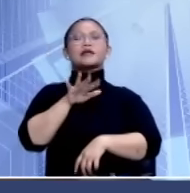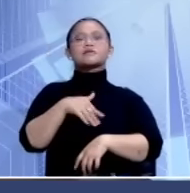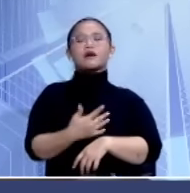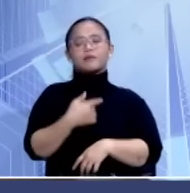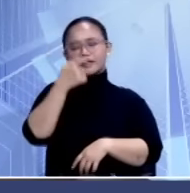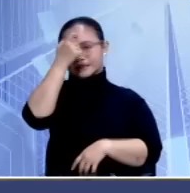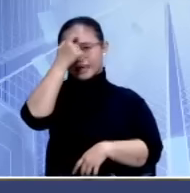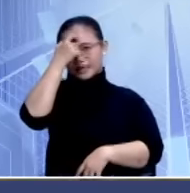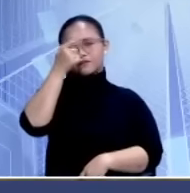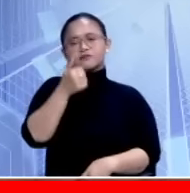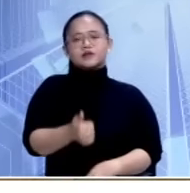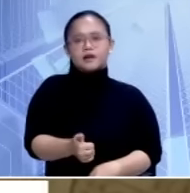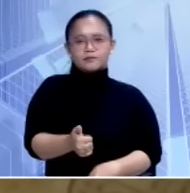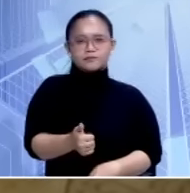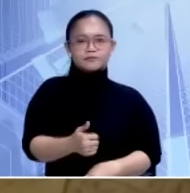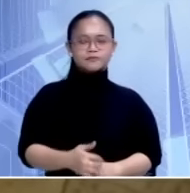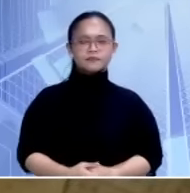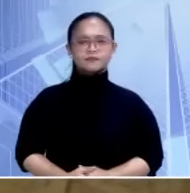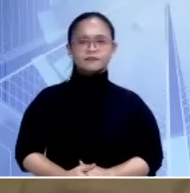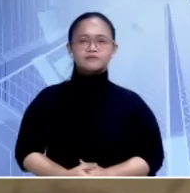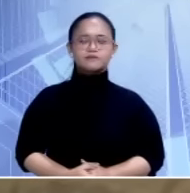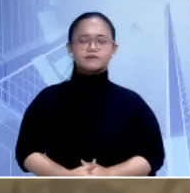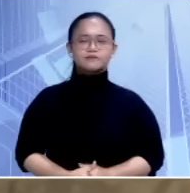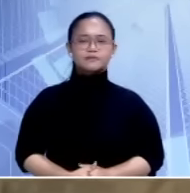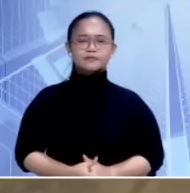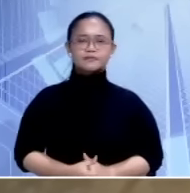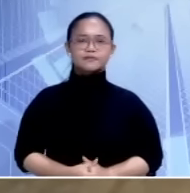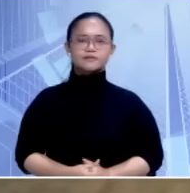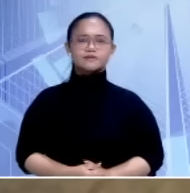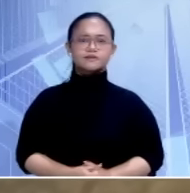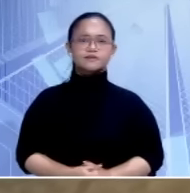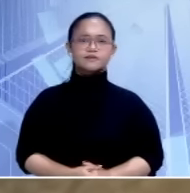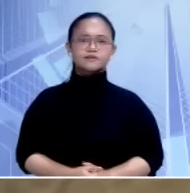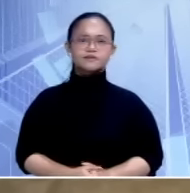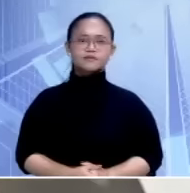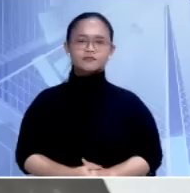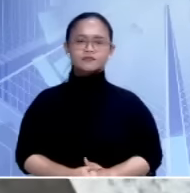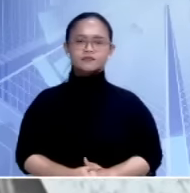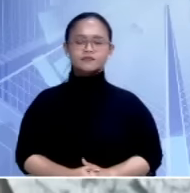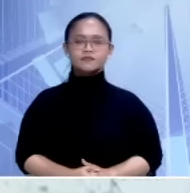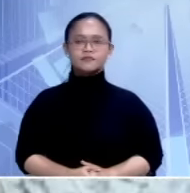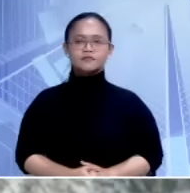menerjang banjir. Dari Demak, Jawa Tengah, Sukma Wijaya, iNews melaporkan.